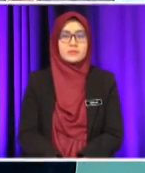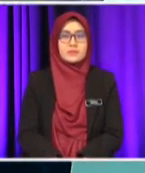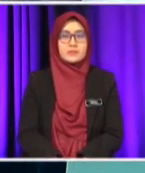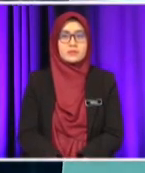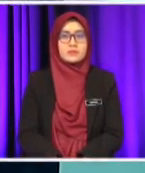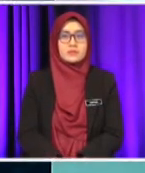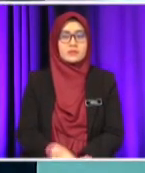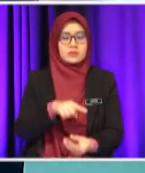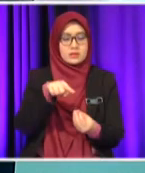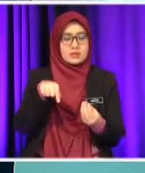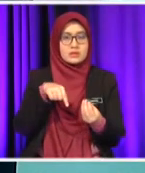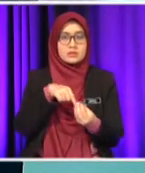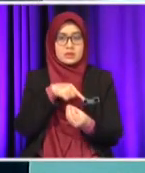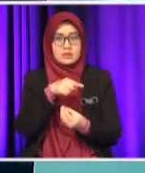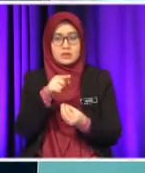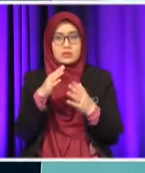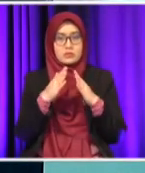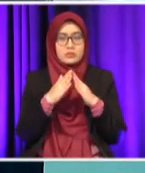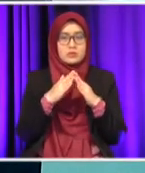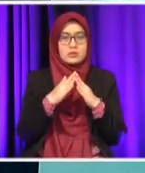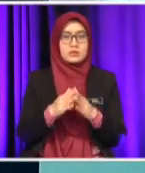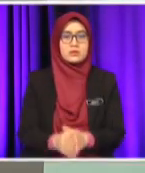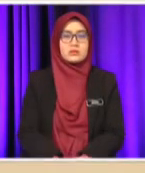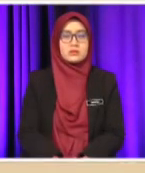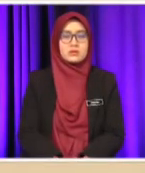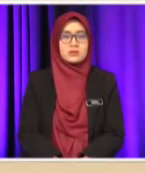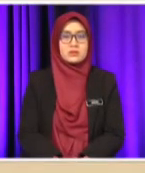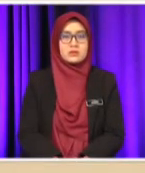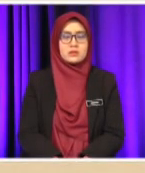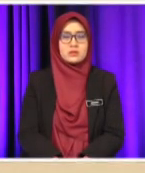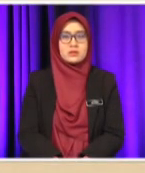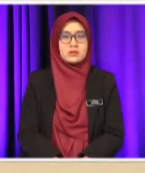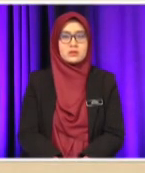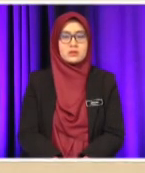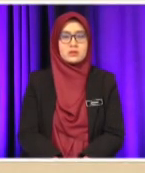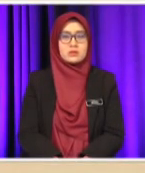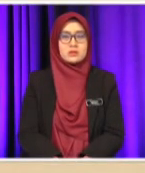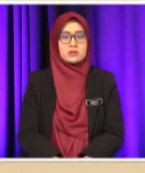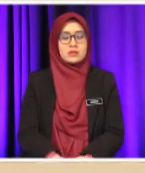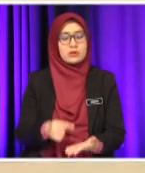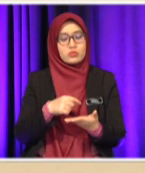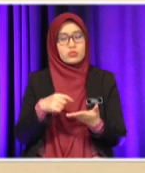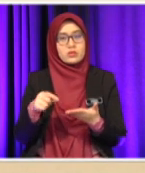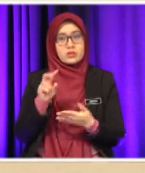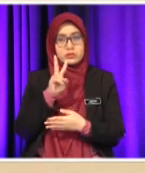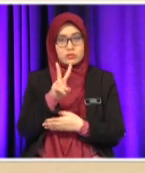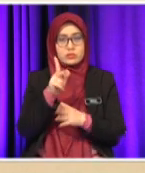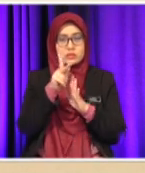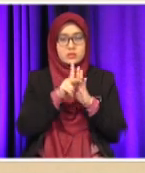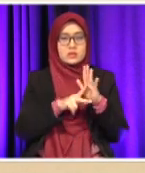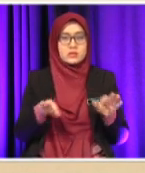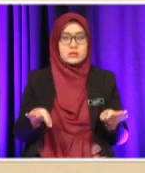cantik kulit tak di rumah nah saya kan situasi di atas Nah tekan dua Kepentingan ee tumbuhan